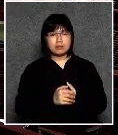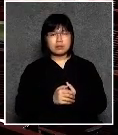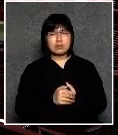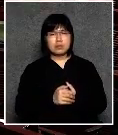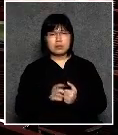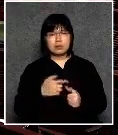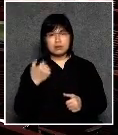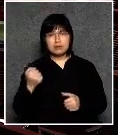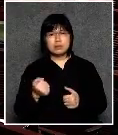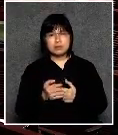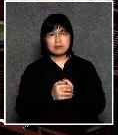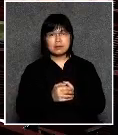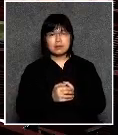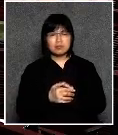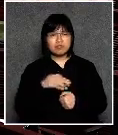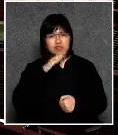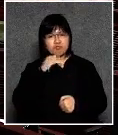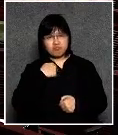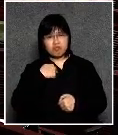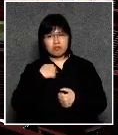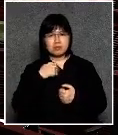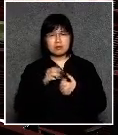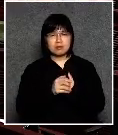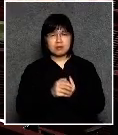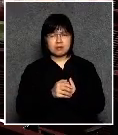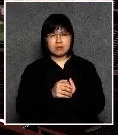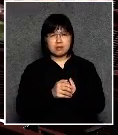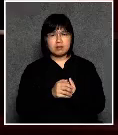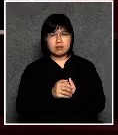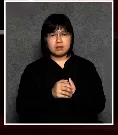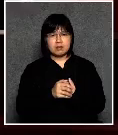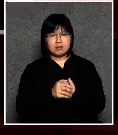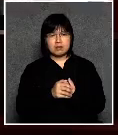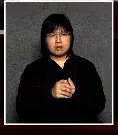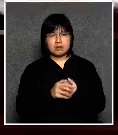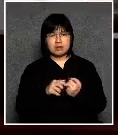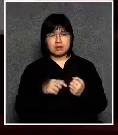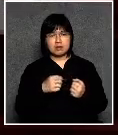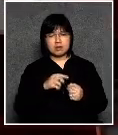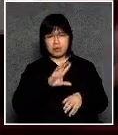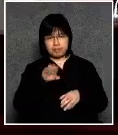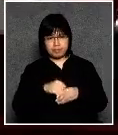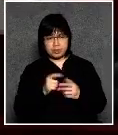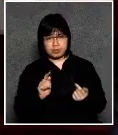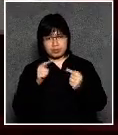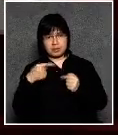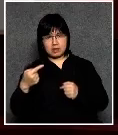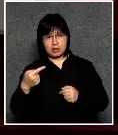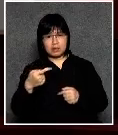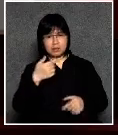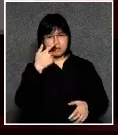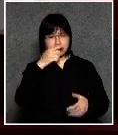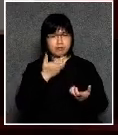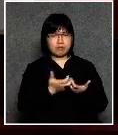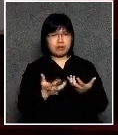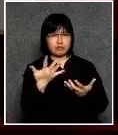主席，我一陣間咧就會就呢、個即係第一項嘅合併辯論，即係你嘅新猷咧，將佢分5